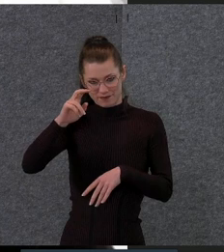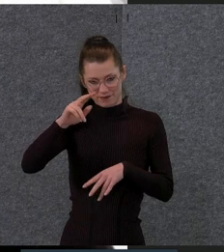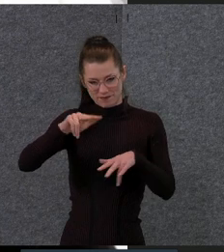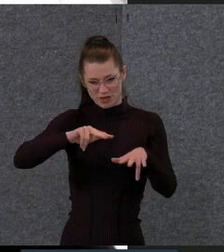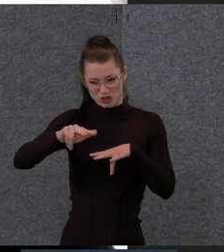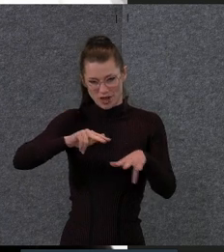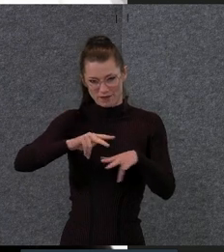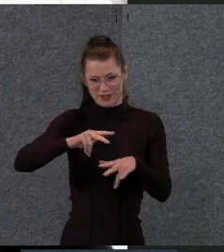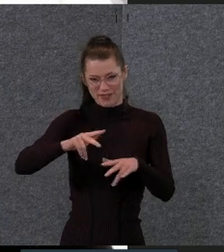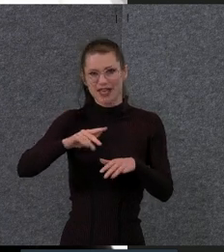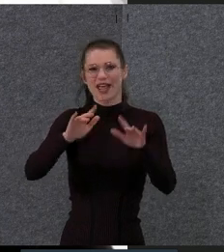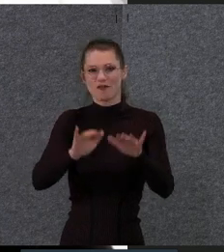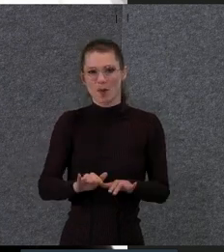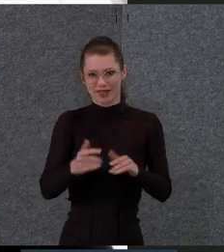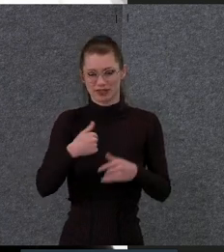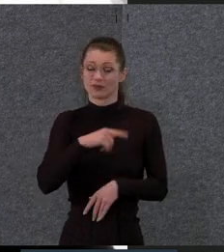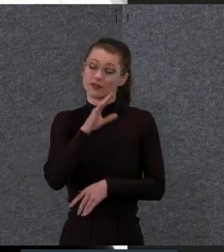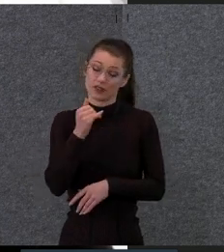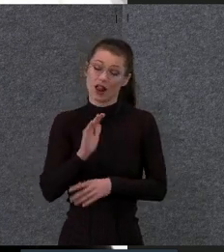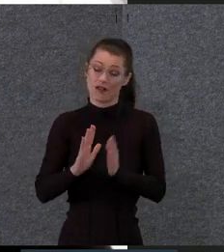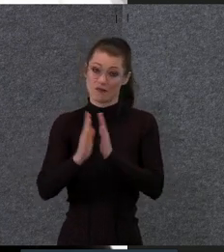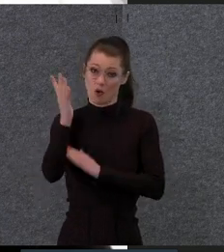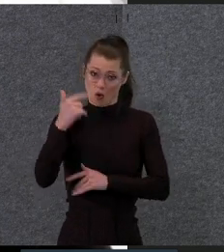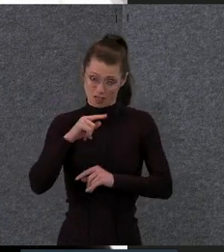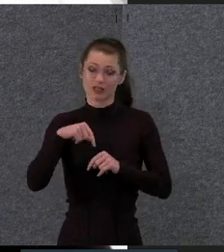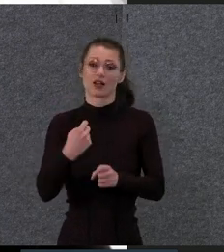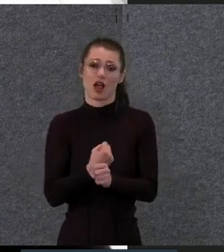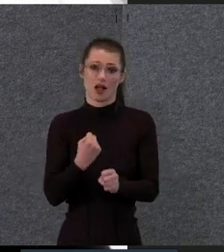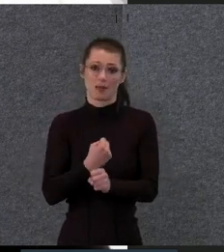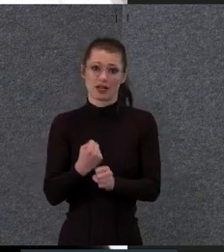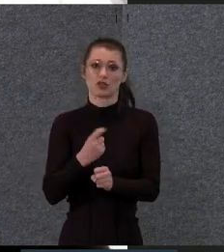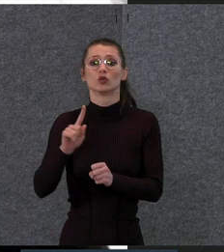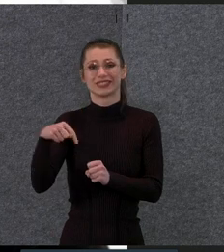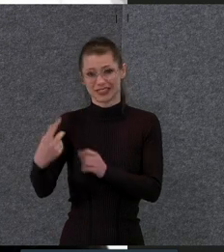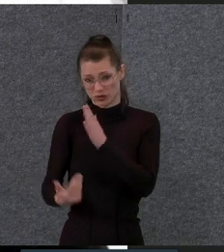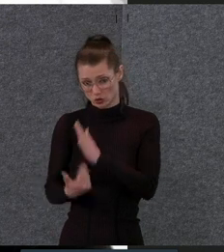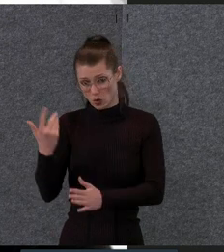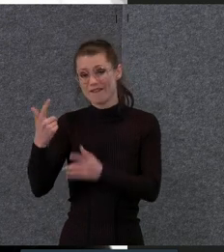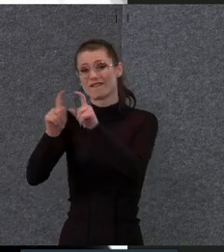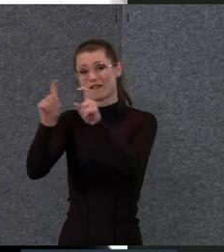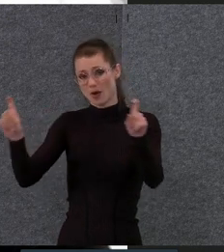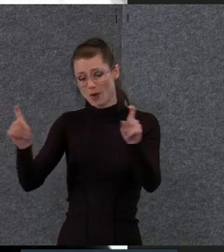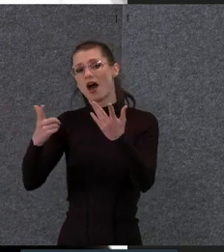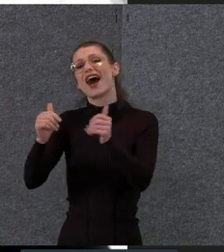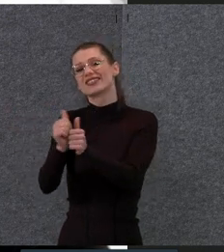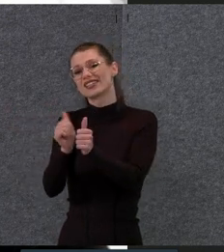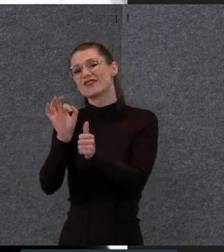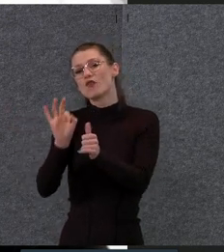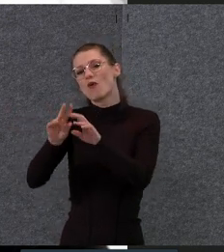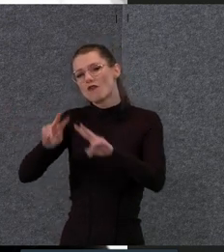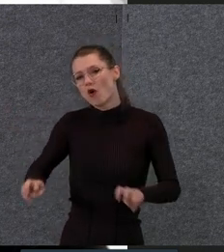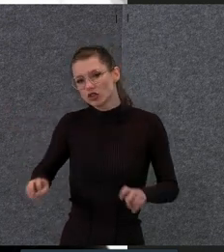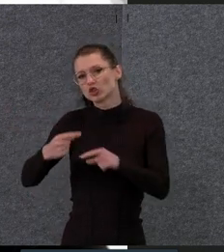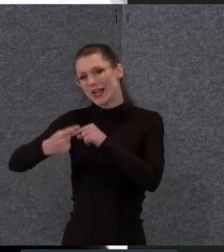viel Erfolg in eine innovative Firma und dann in einen Konzern, wo ich Assistentin für Forschung